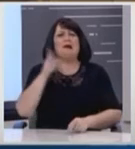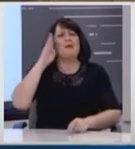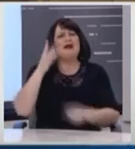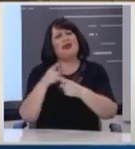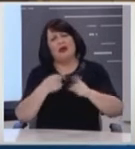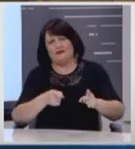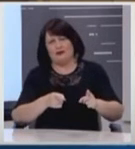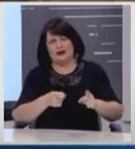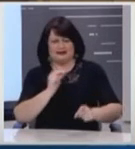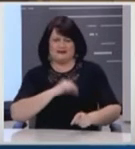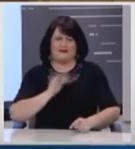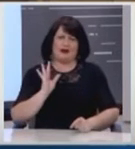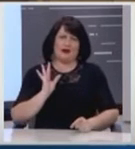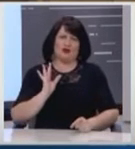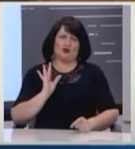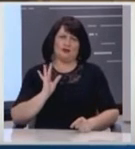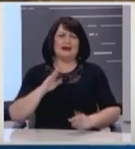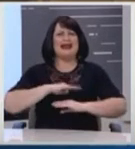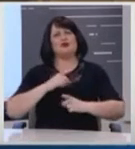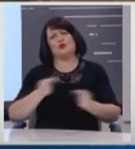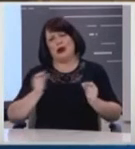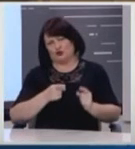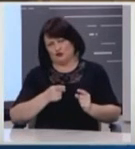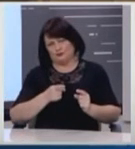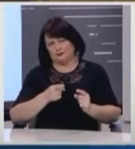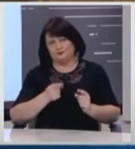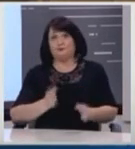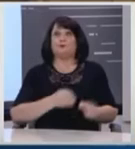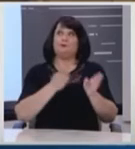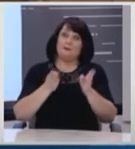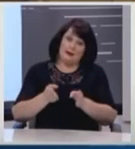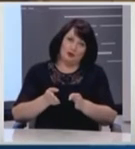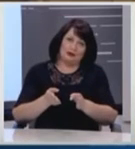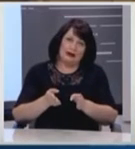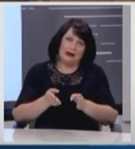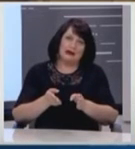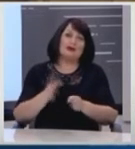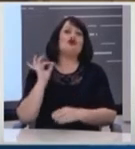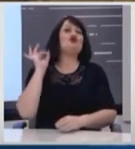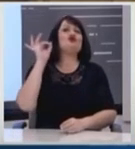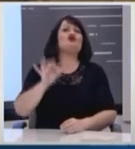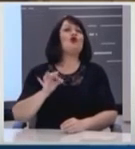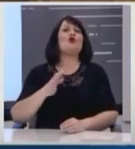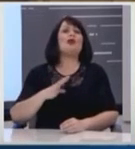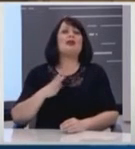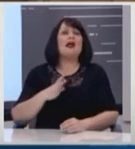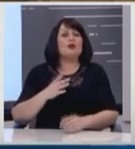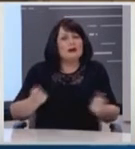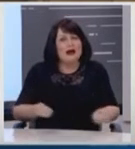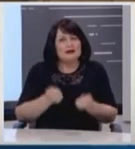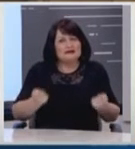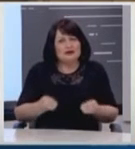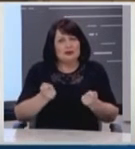των διαφόρων ευρωατλαντικών σχεδιασμών. Ταυτόχρονα έχουν στόχο να αξιοποιηθεί